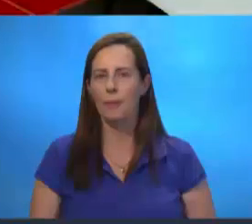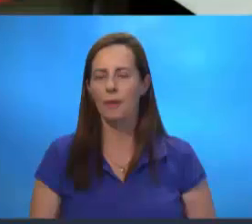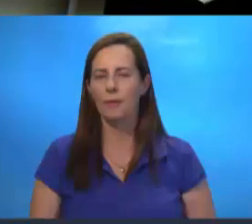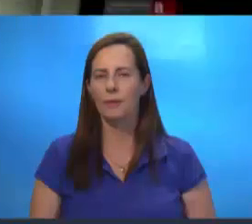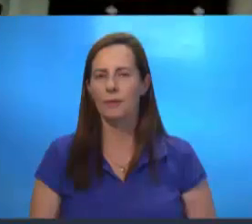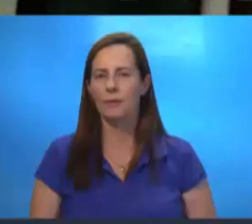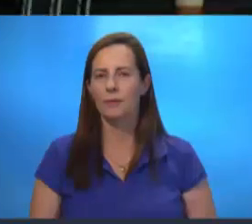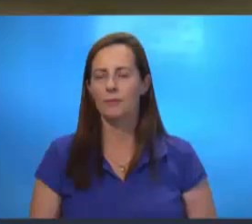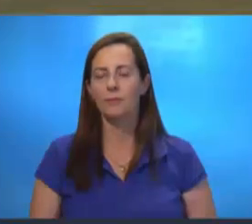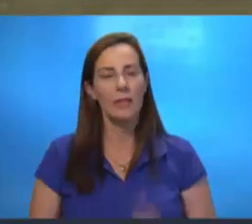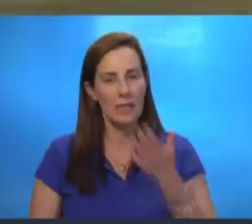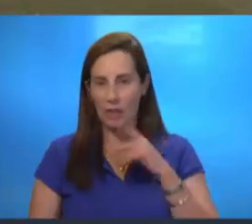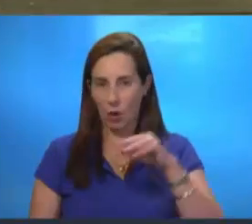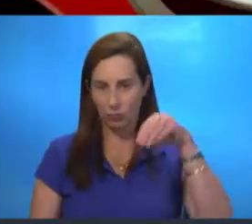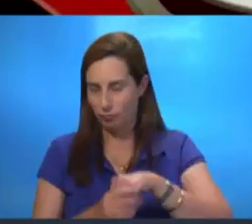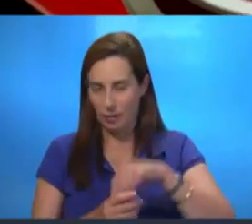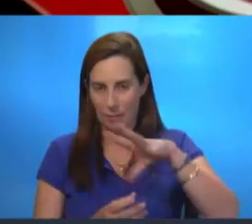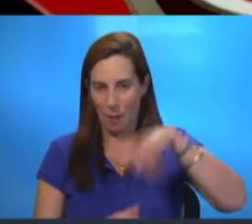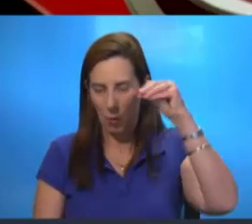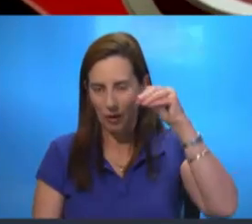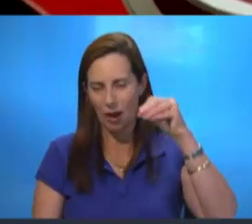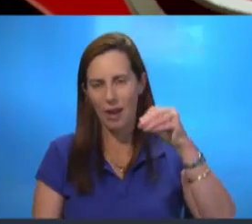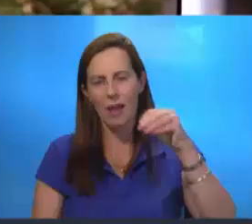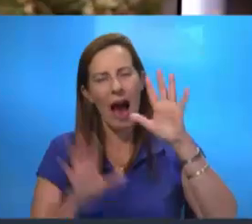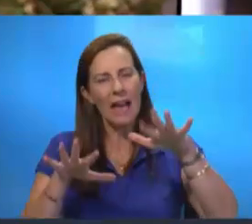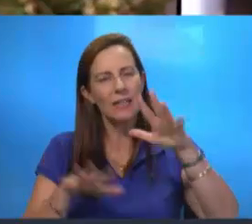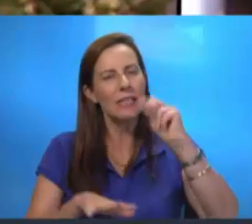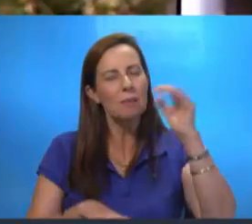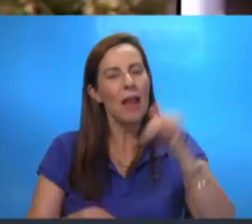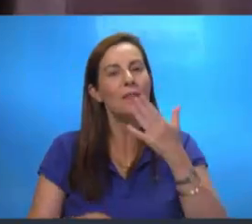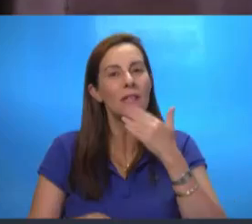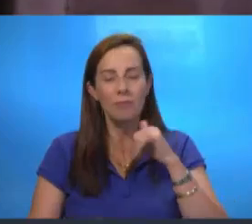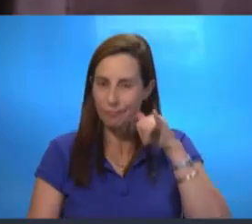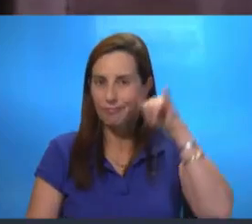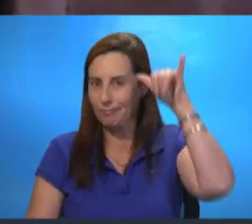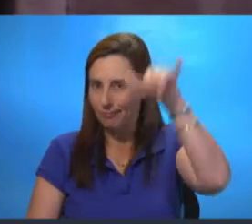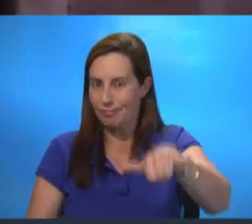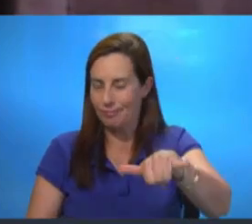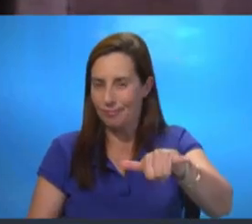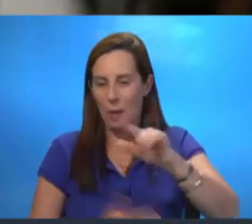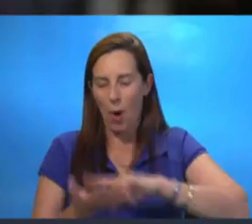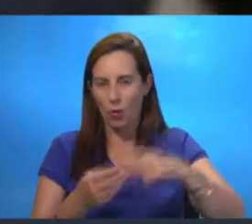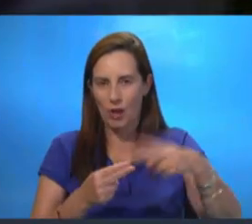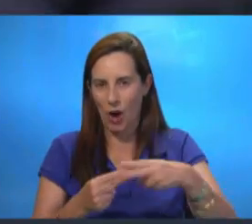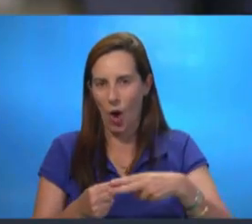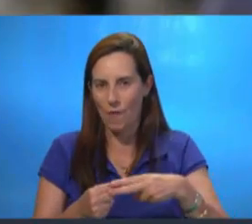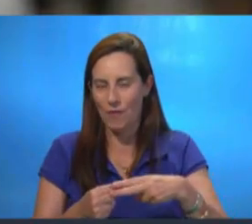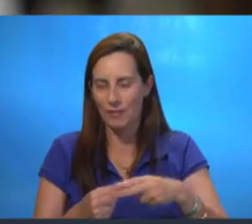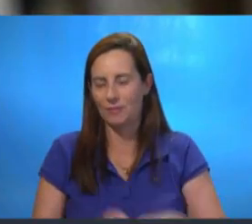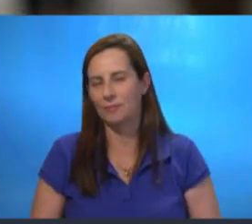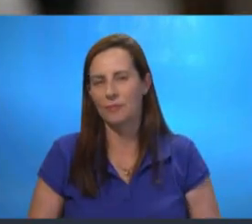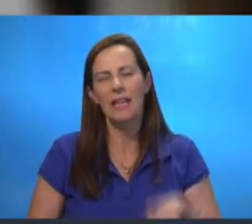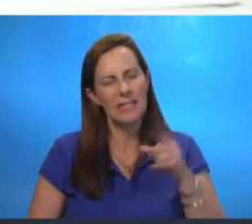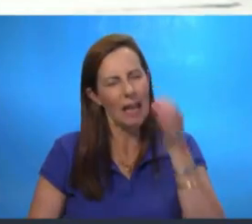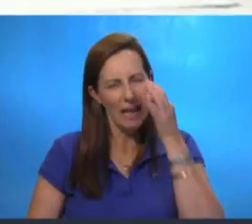אף שישראל לא תשחק בגבי העולמי, בין 10,000 ל-20,000 ישראלים צפויים להגיע לכאן בחודש הקרוב. וצריך לשים